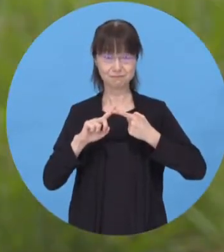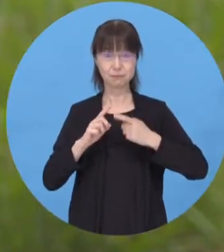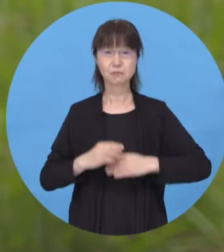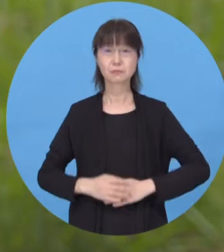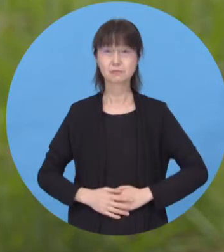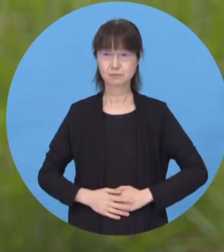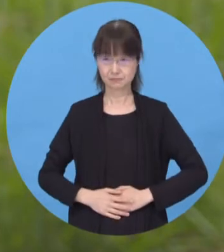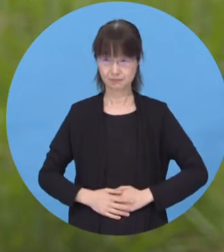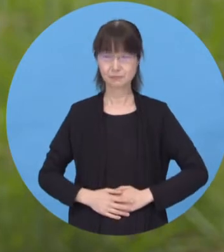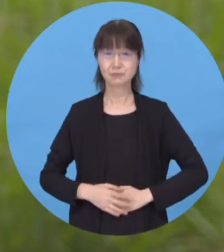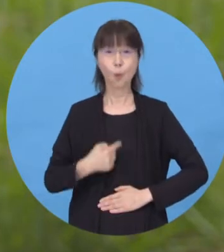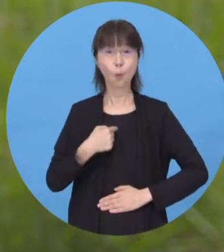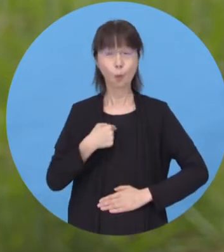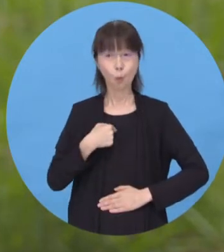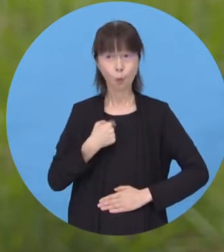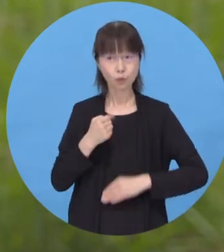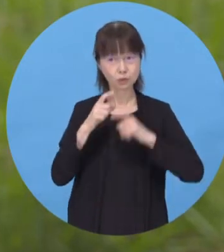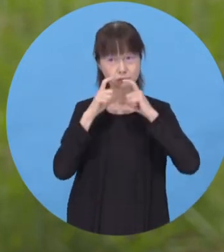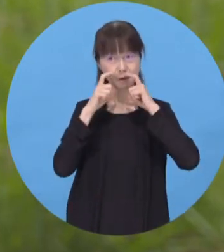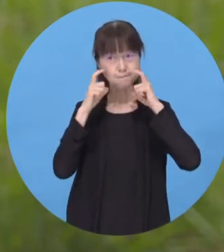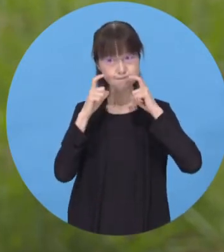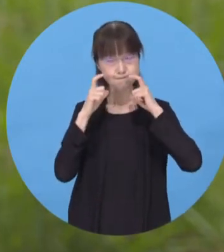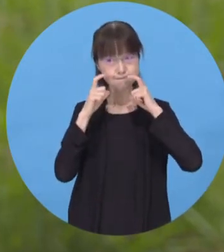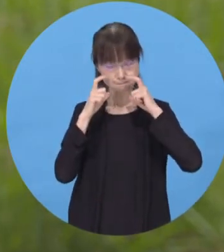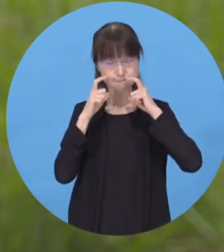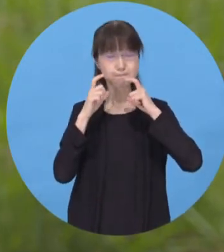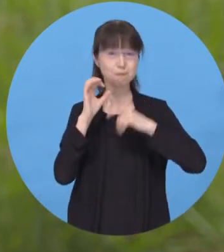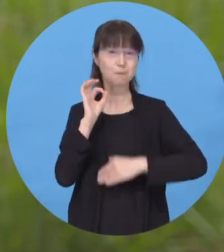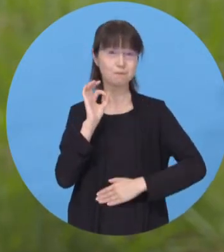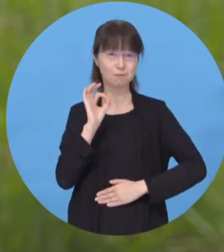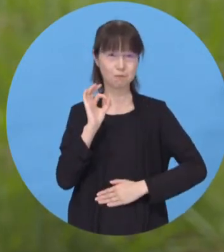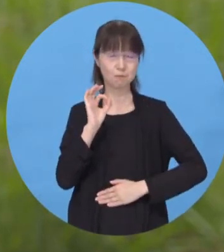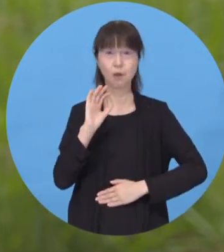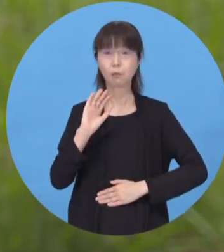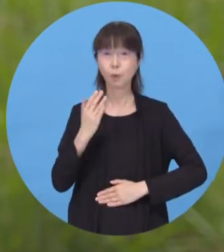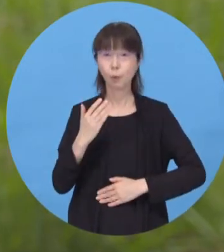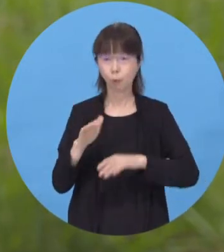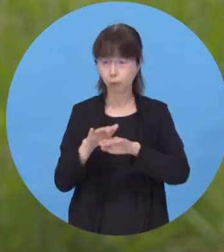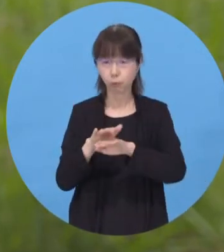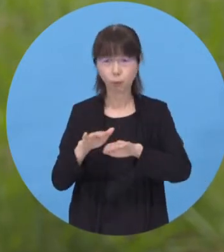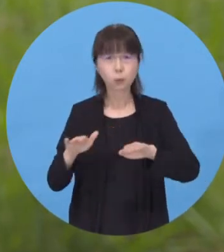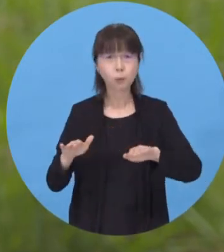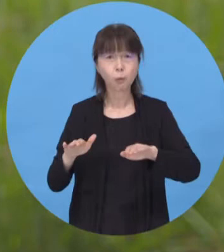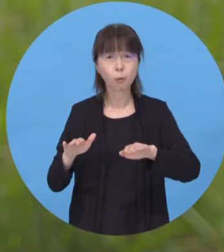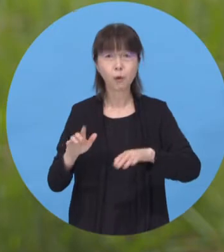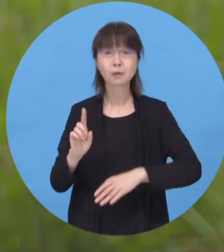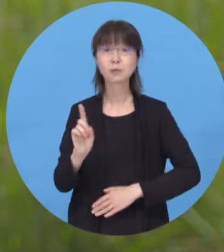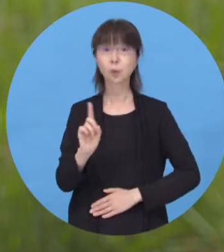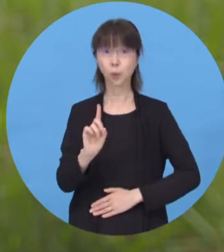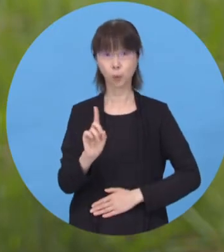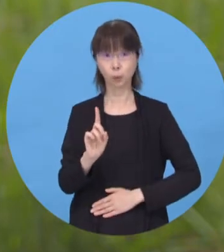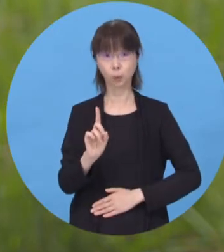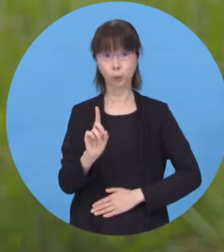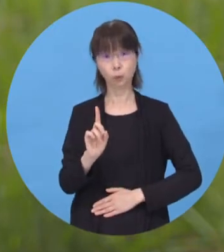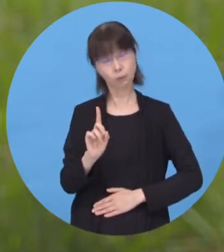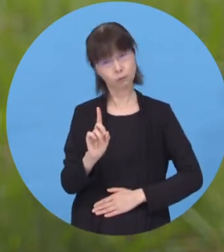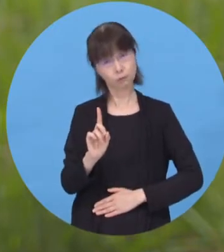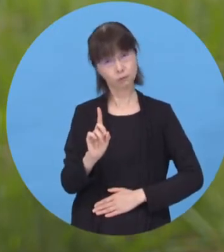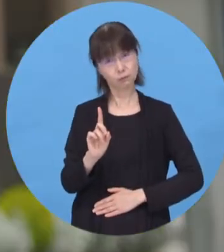私にはぴったりなサイズのマスクだけど、小さなお子さんのマスクって皆さんどうされてるのか